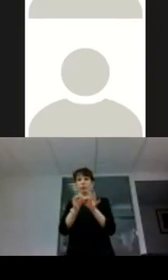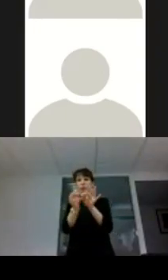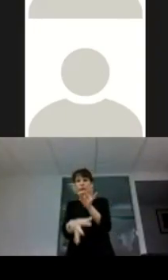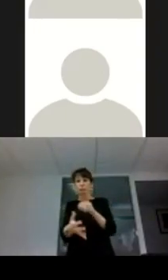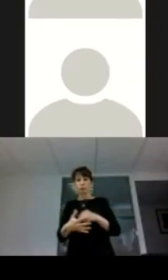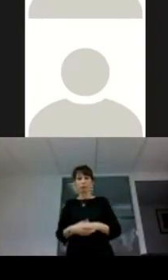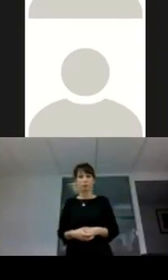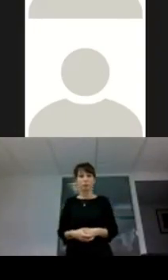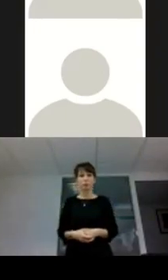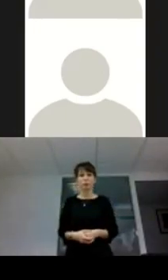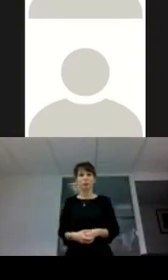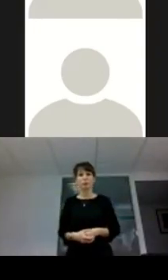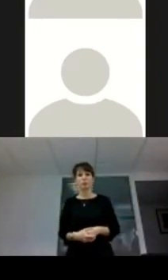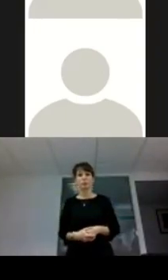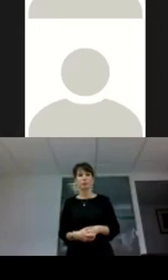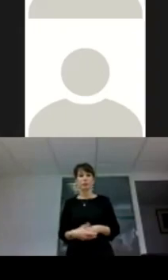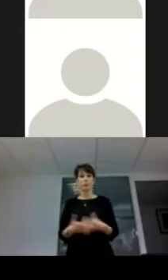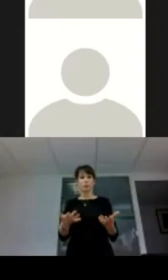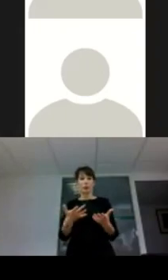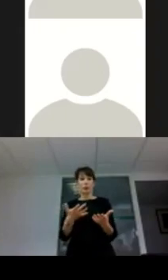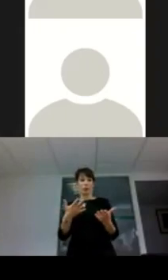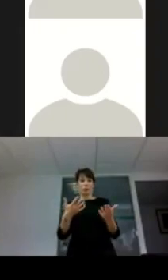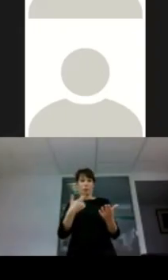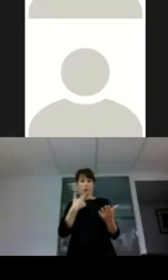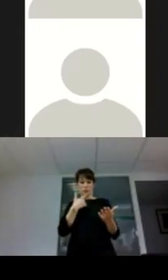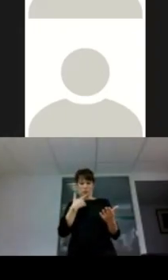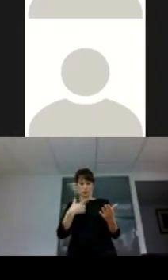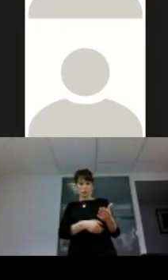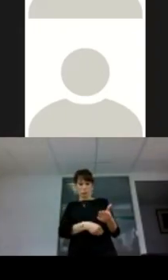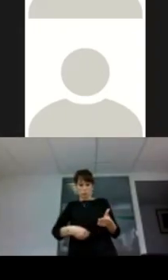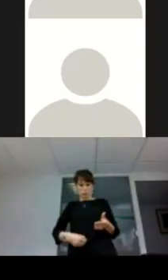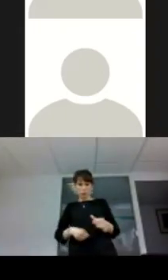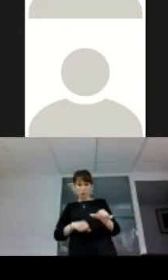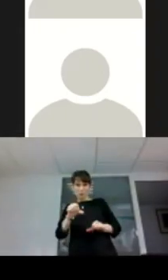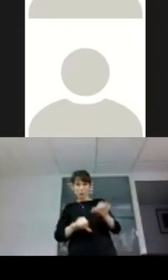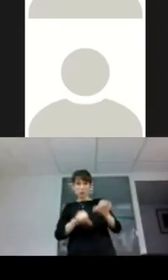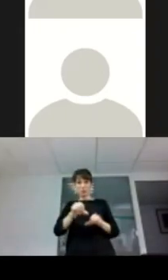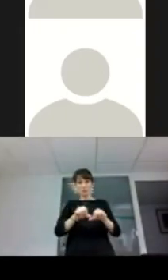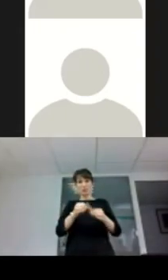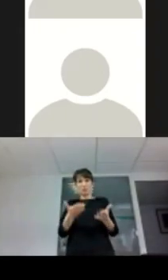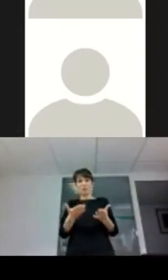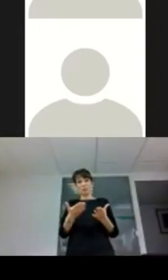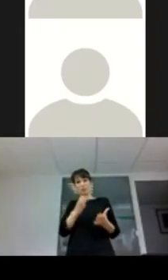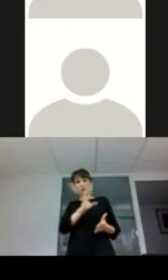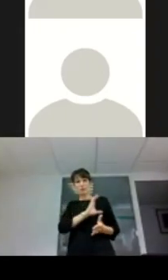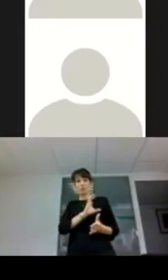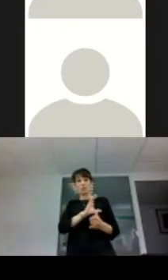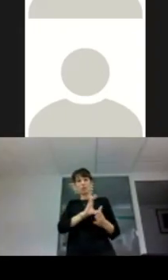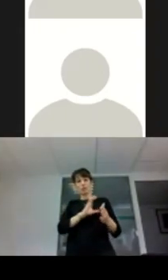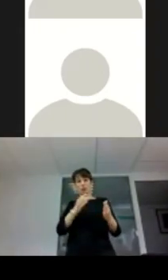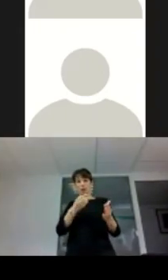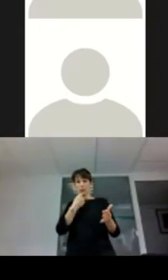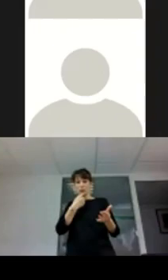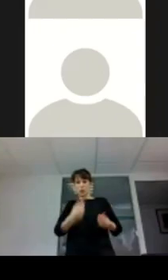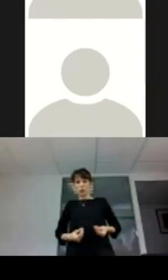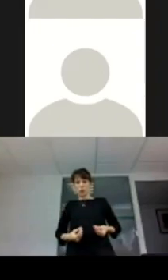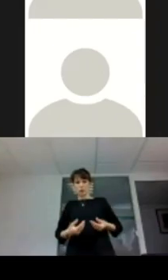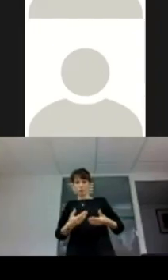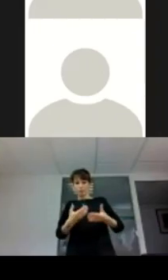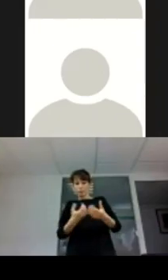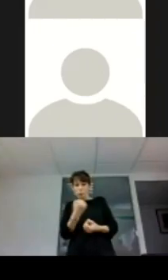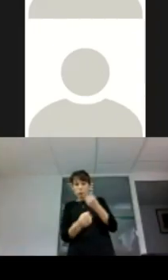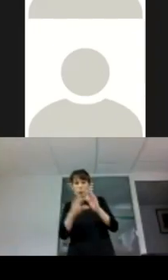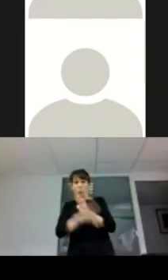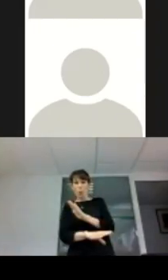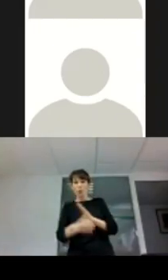à ma conclusion, qui est de dire que la chirurgie colorectale, c'est beaucoup moins agressif